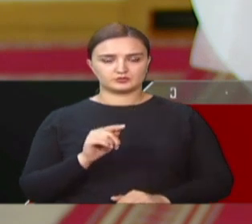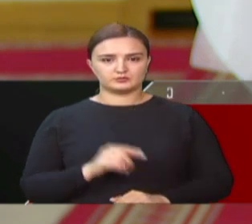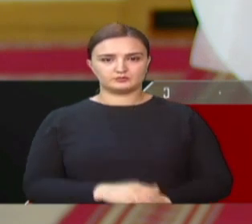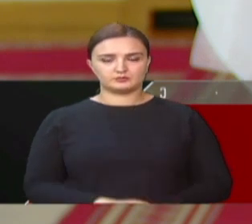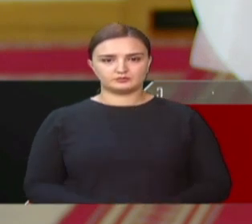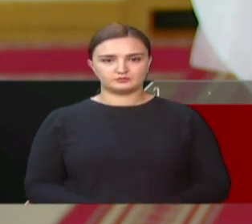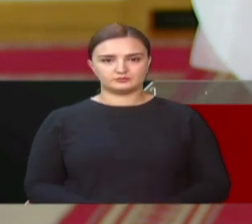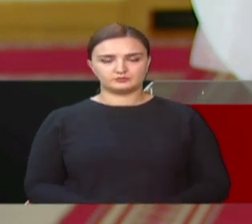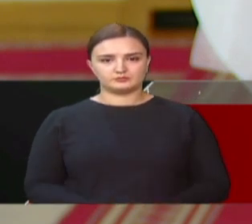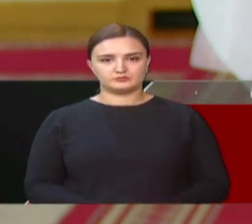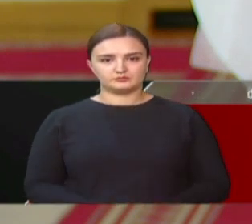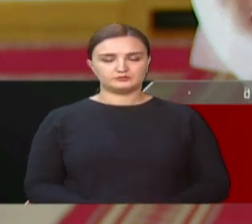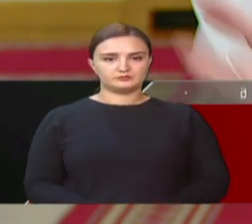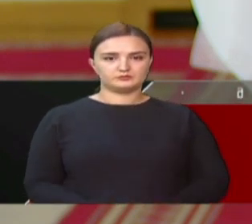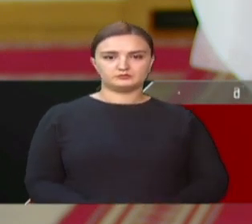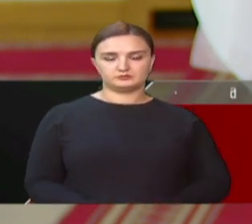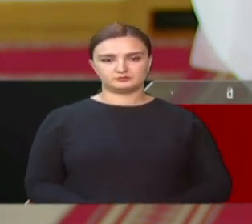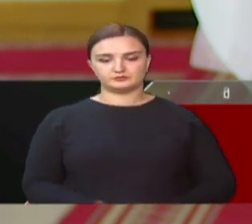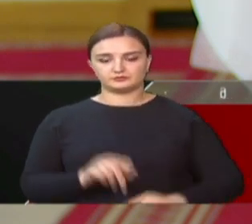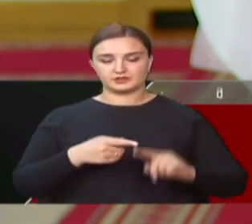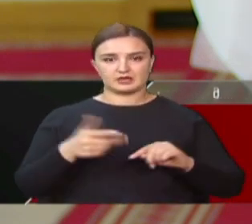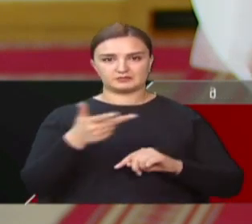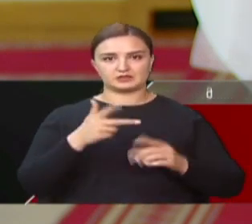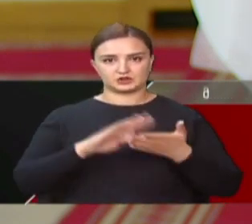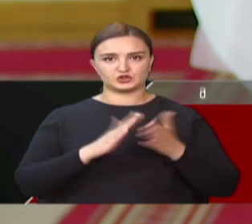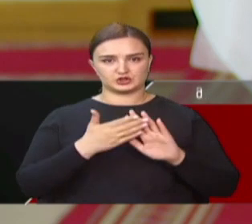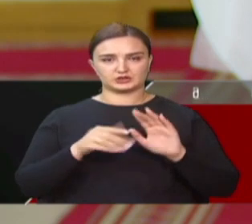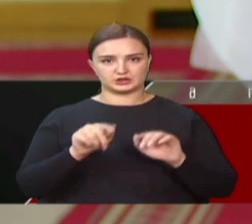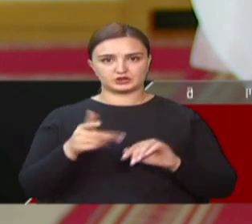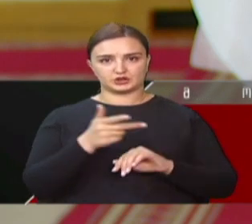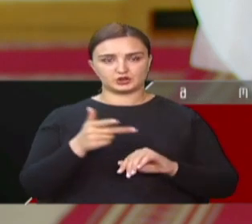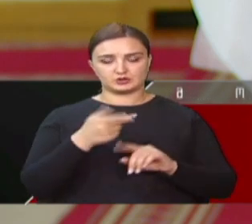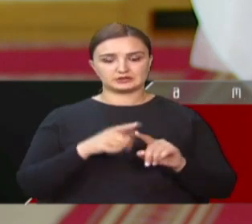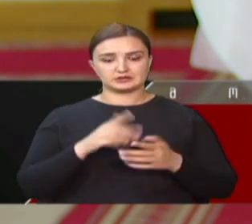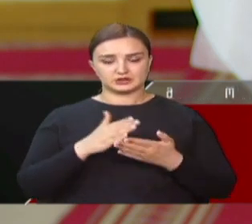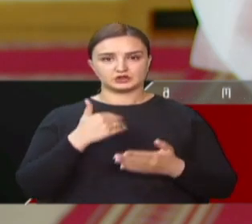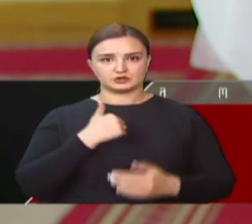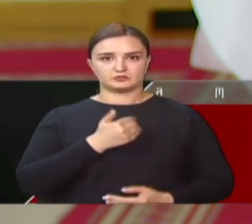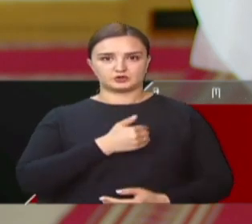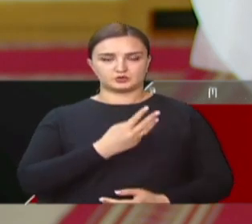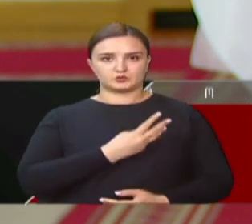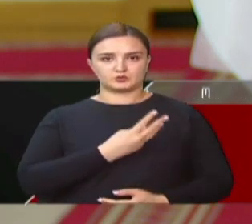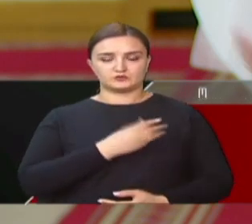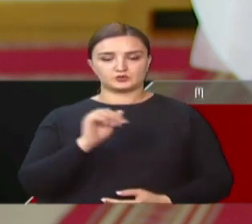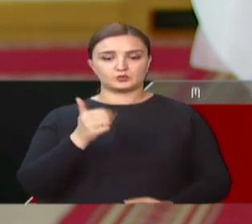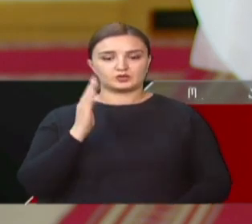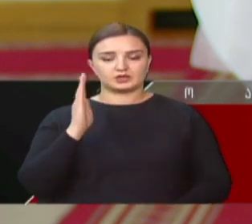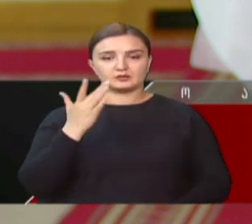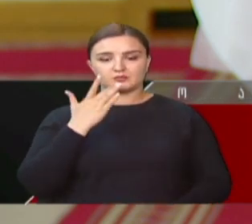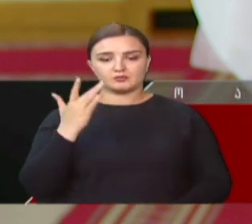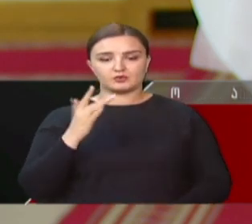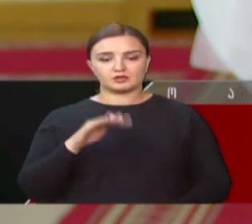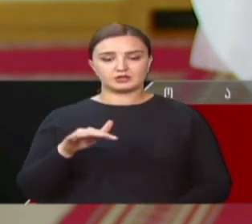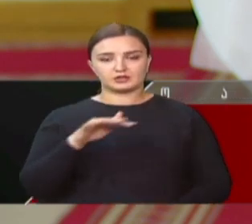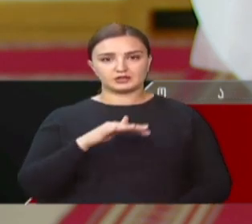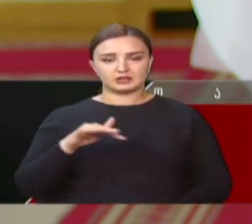ფლაგმანის სტატუსი ქონდა, აი სწორედ ამ ასოცირებულ ტრიოში, აი ამ ქვეყნებში და ეს არის ჩემი სურვილი. როგორი იქნება პოლიტიკური კონიუნქტურა